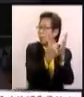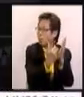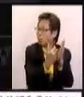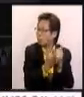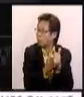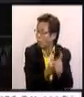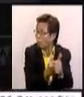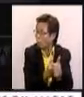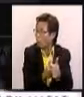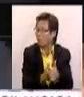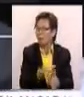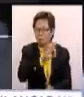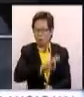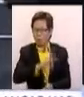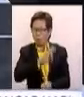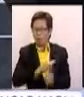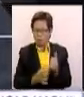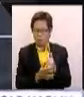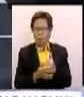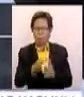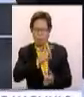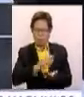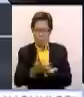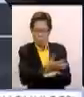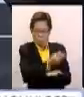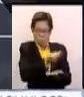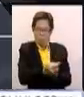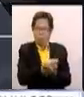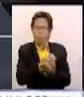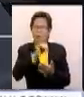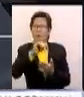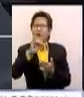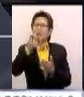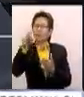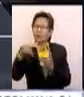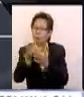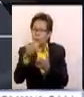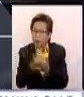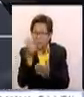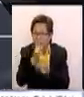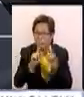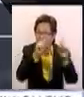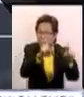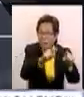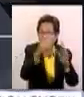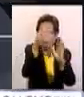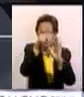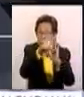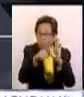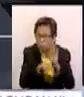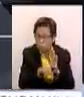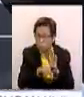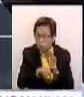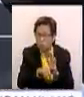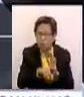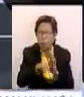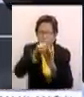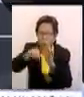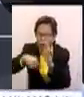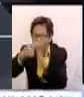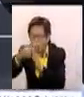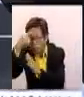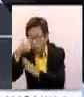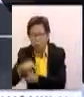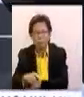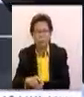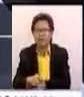me that you are earning a few thousand ringgit, you are not willing to go to a few hours of PSV course and spend 100-200 ringgit for that license, there is